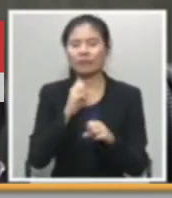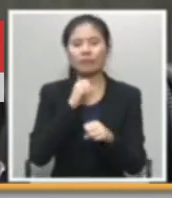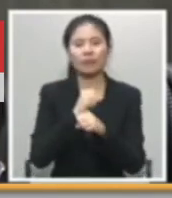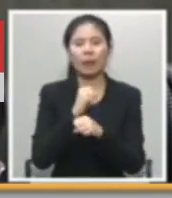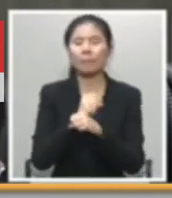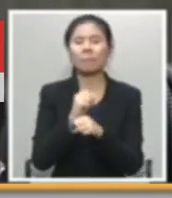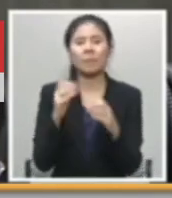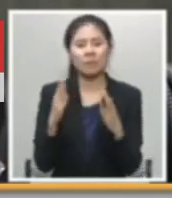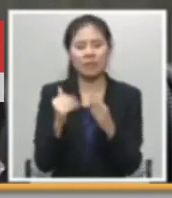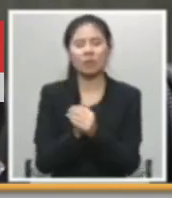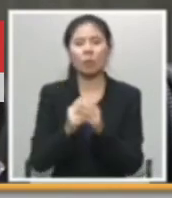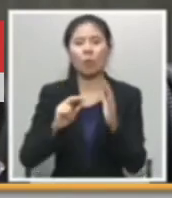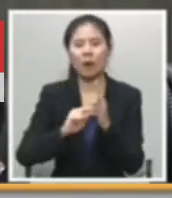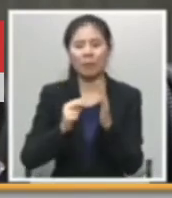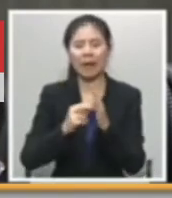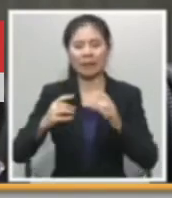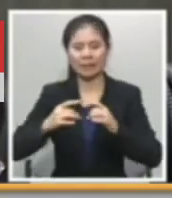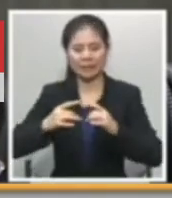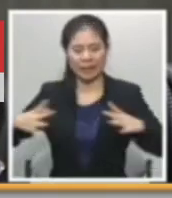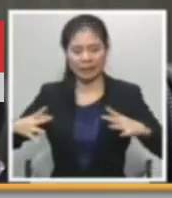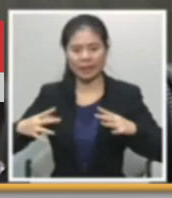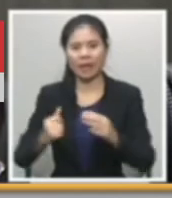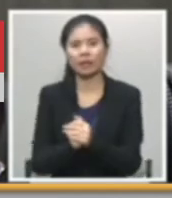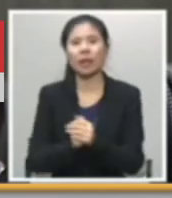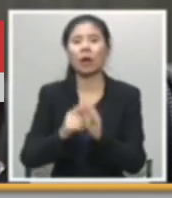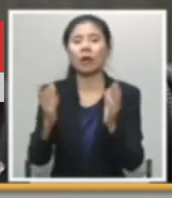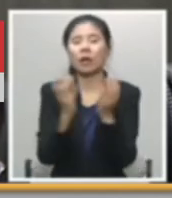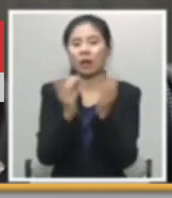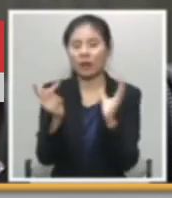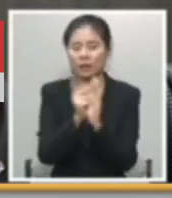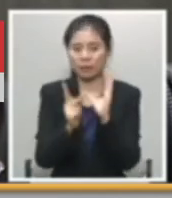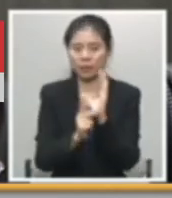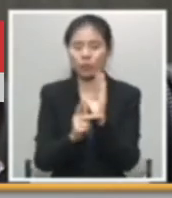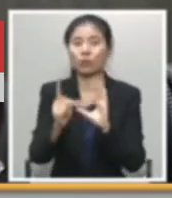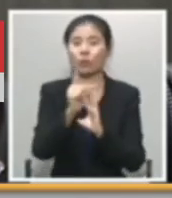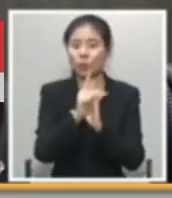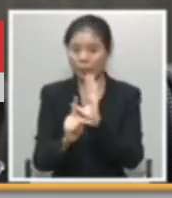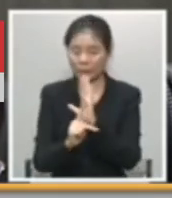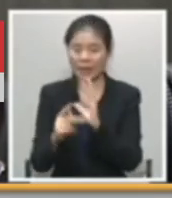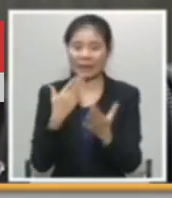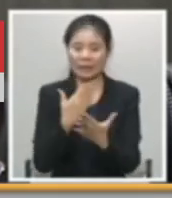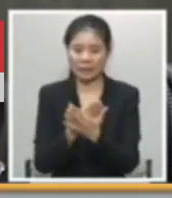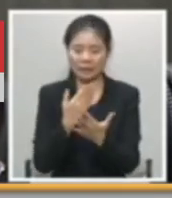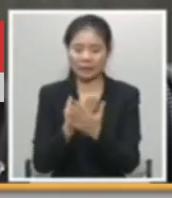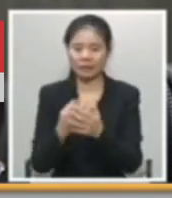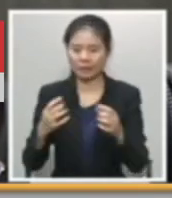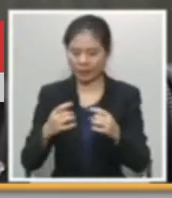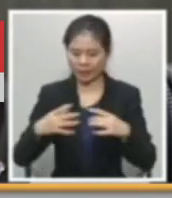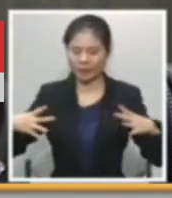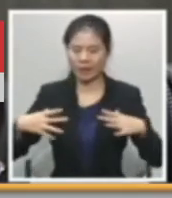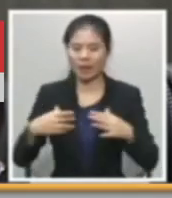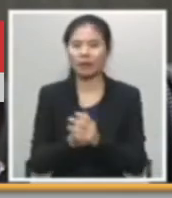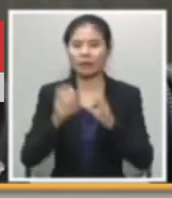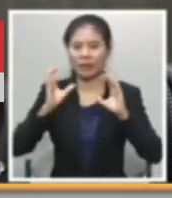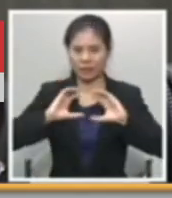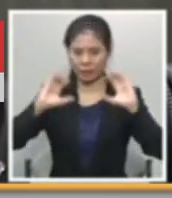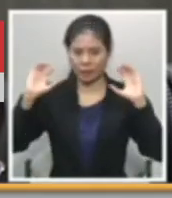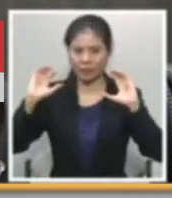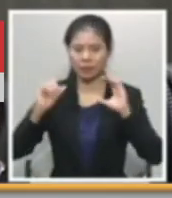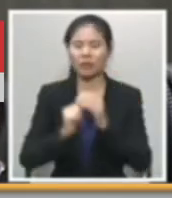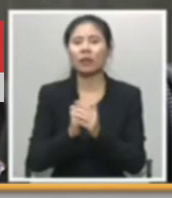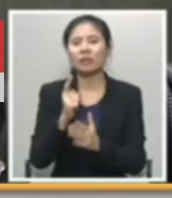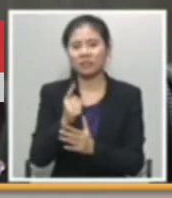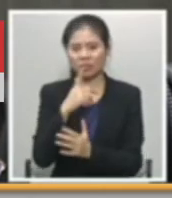นูญและขัดกฎหมายวินัยการเงินการคลังรัฐบาลจะมีคำตอบ